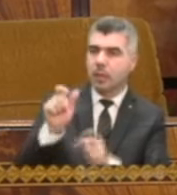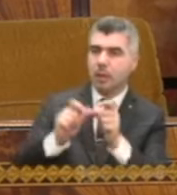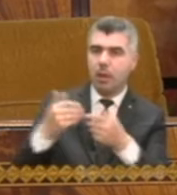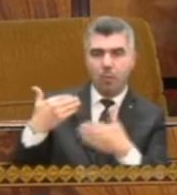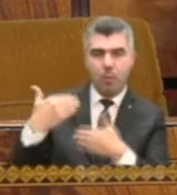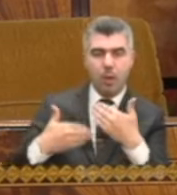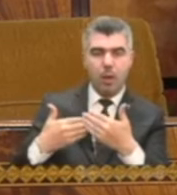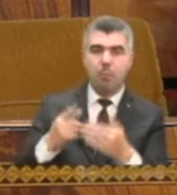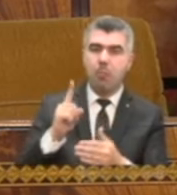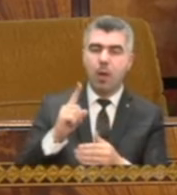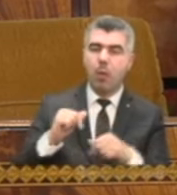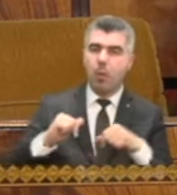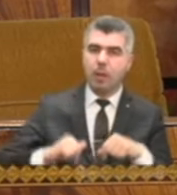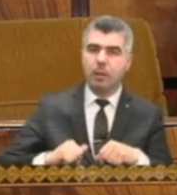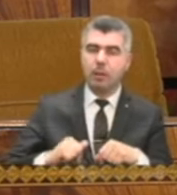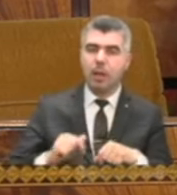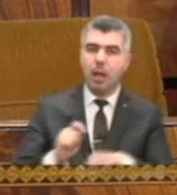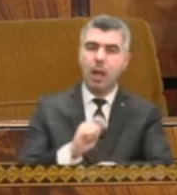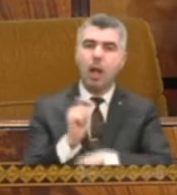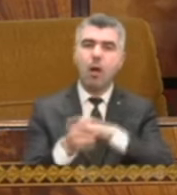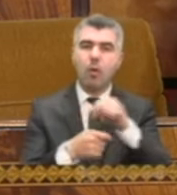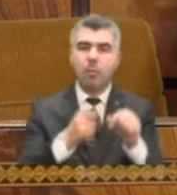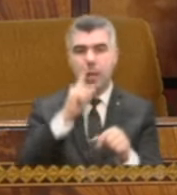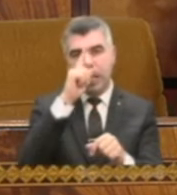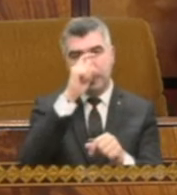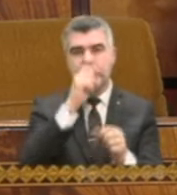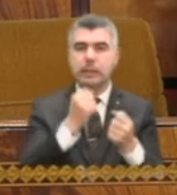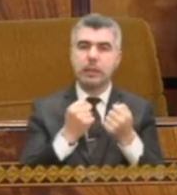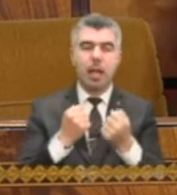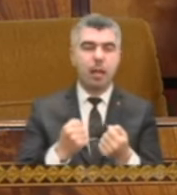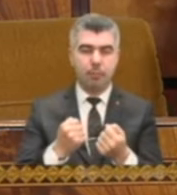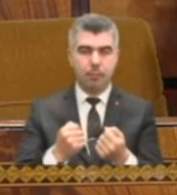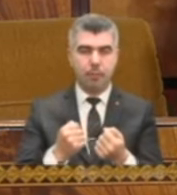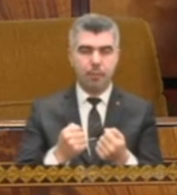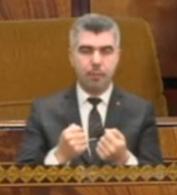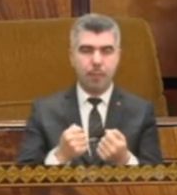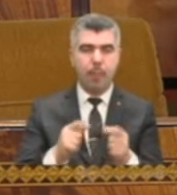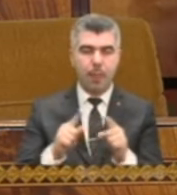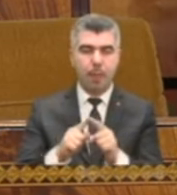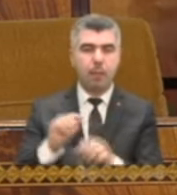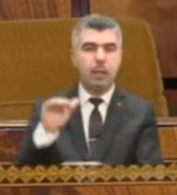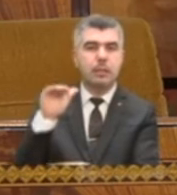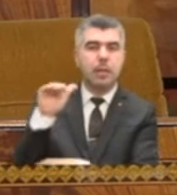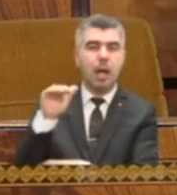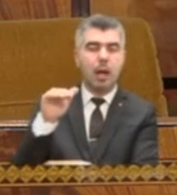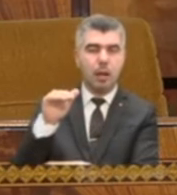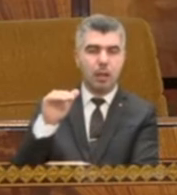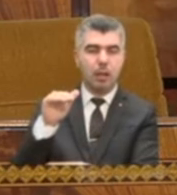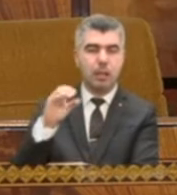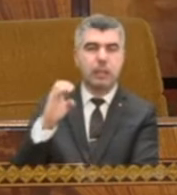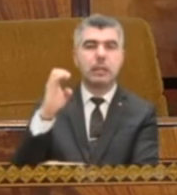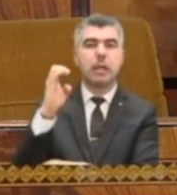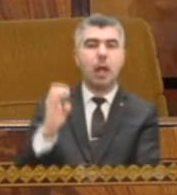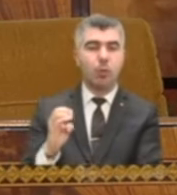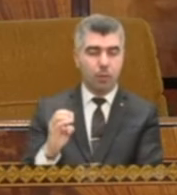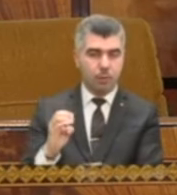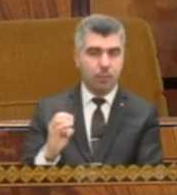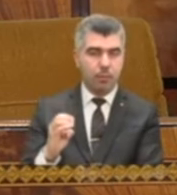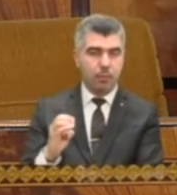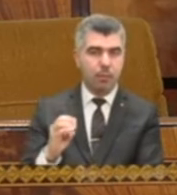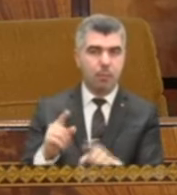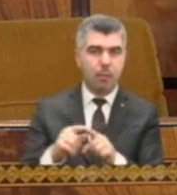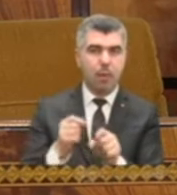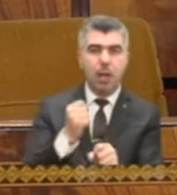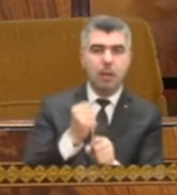السيدة الوزيرة المحترمة، في العالم القوي كاين صعوبات كبيرة، وهنا غنحكي لك على إقليم ستيفني اللي فيها مجموعة ديال المراكز ديال اللي كتشتغل